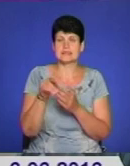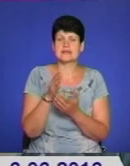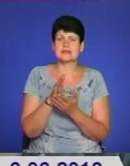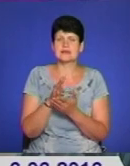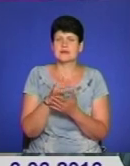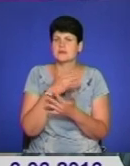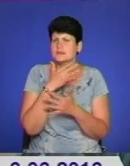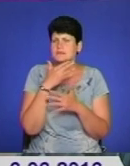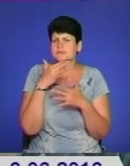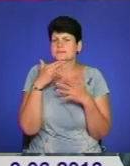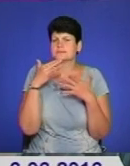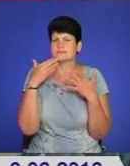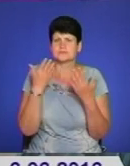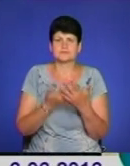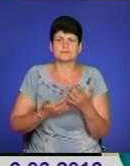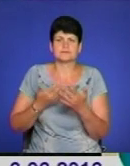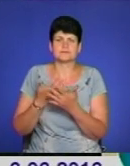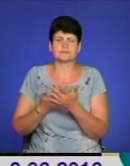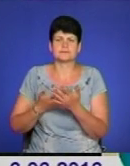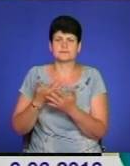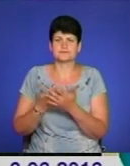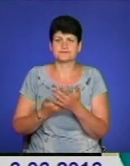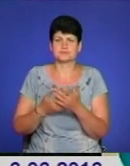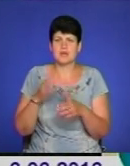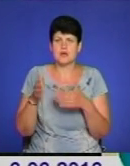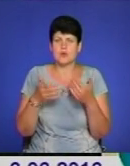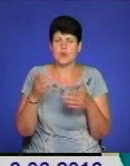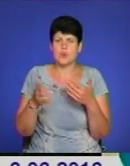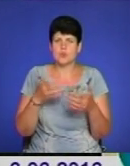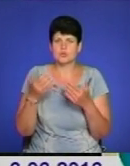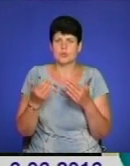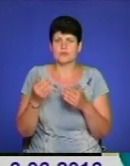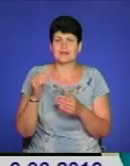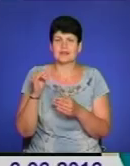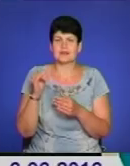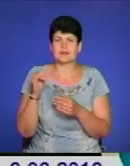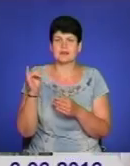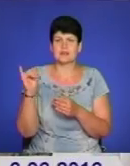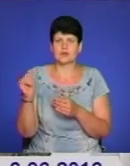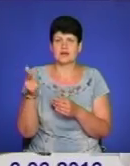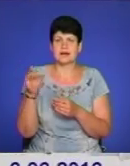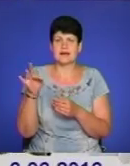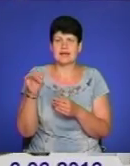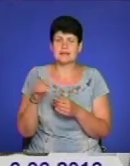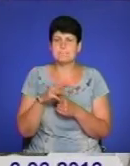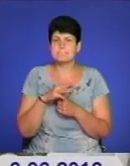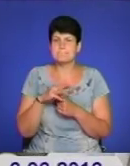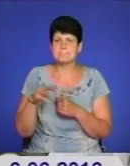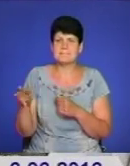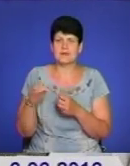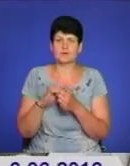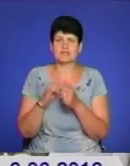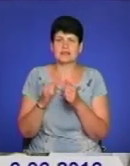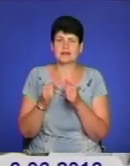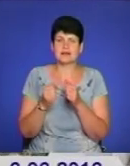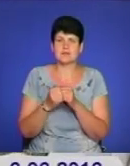безліч експонатів. Це з розкопок Ігоря Герети, мільйони, напевно, камінь